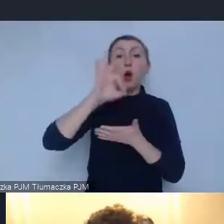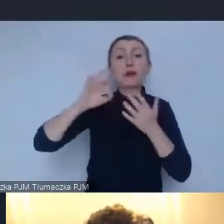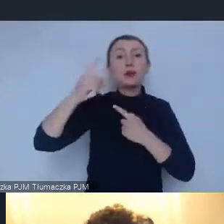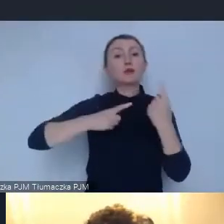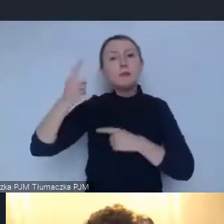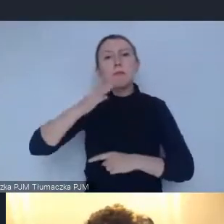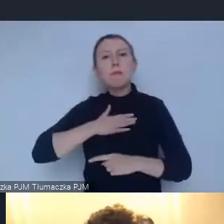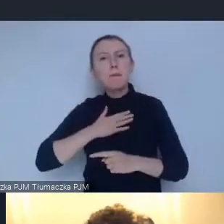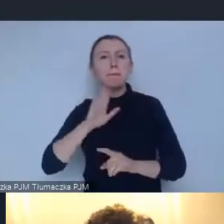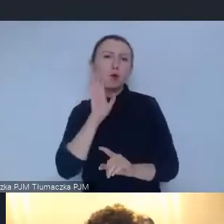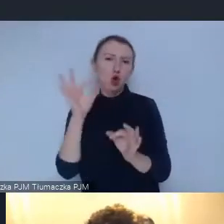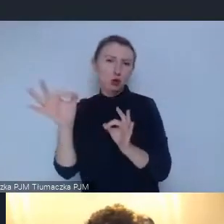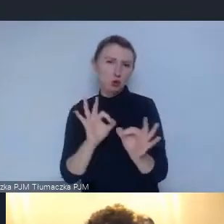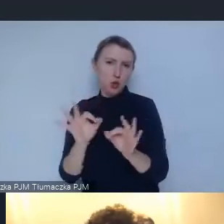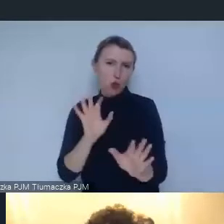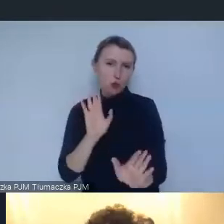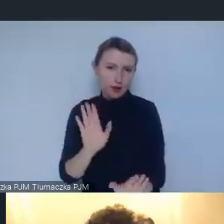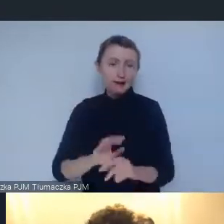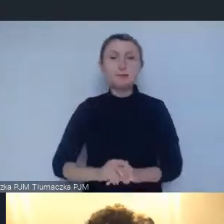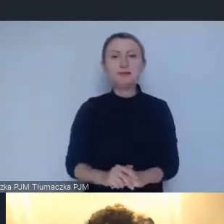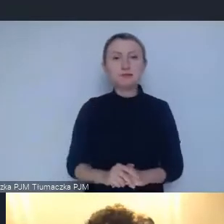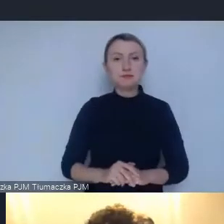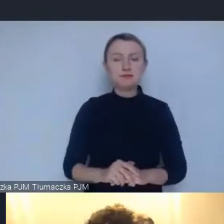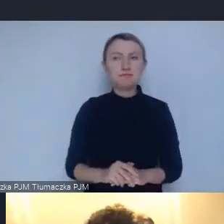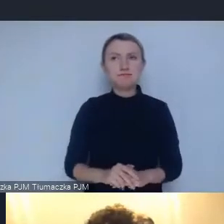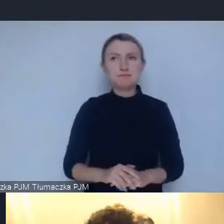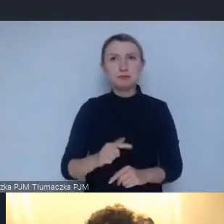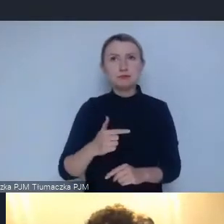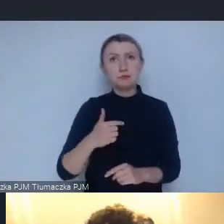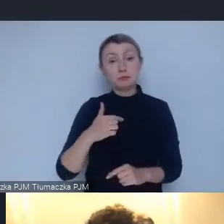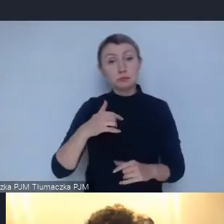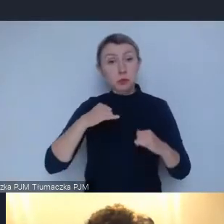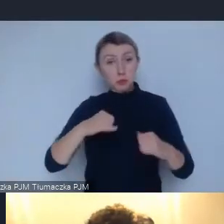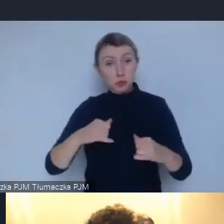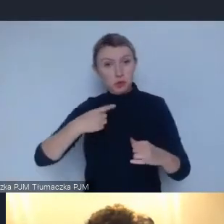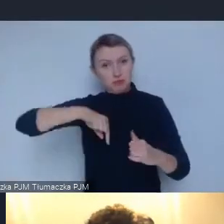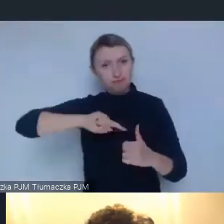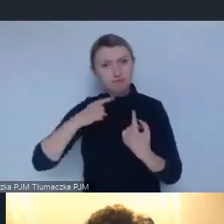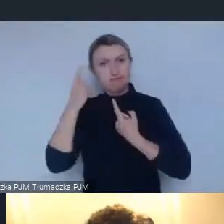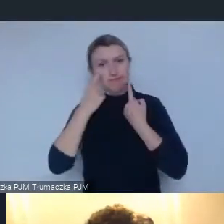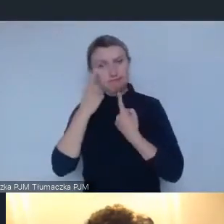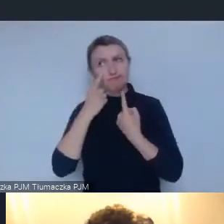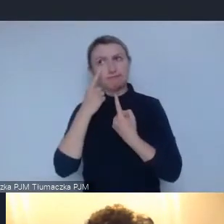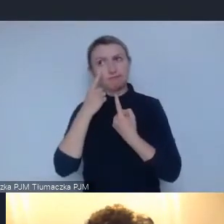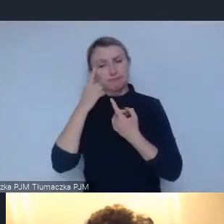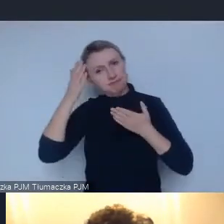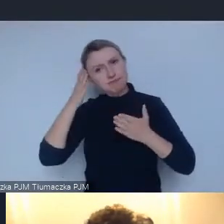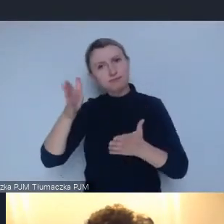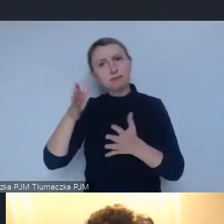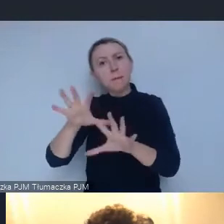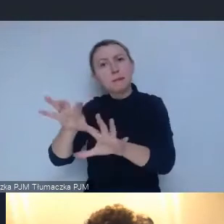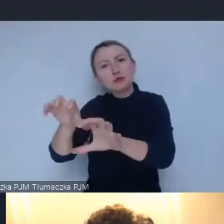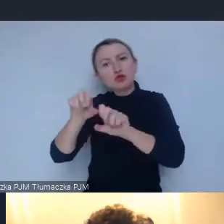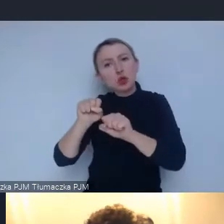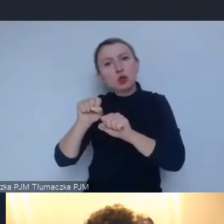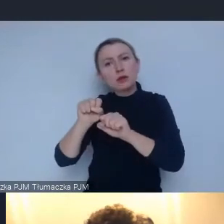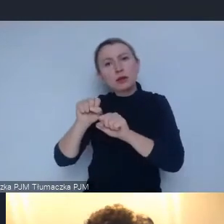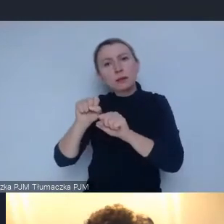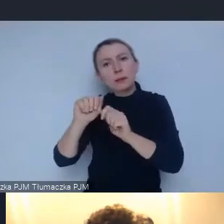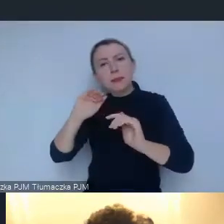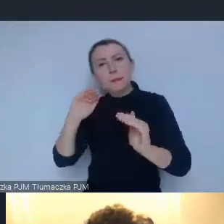podobną historię. Przewagą wydaje się być myślenie w kierunku przyciągnięcia